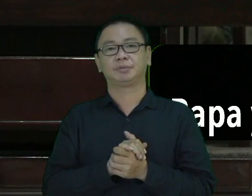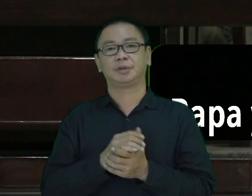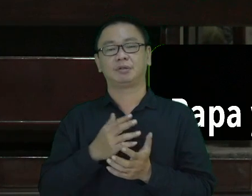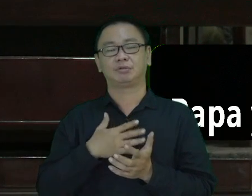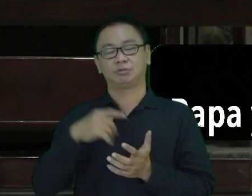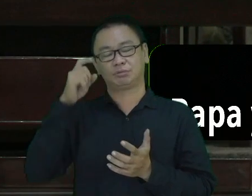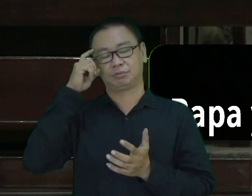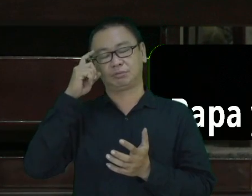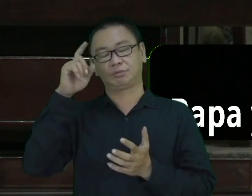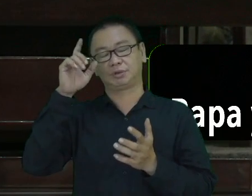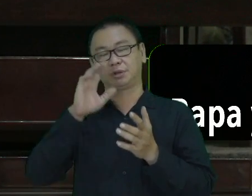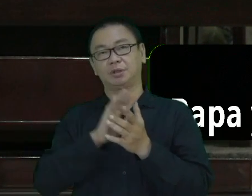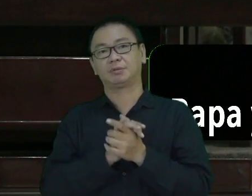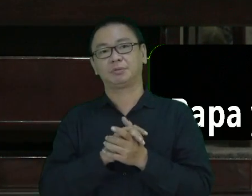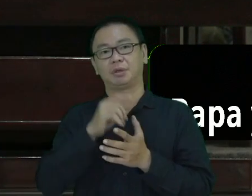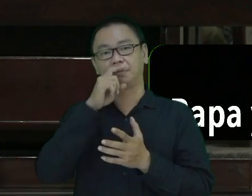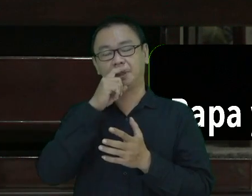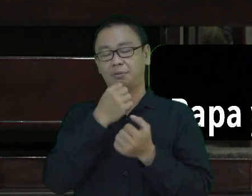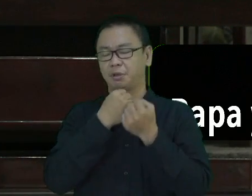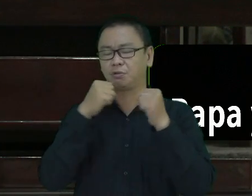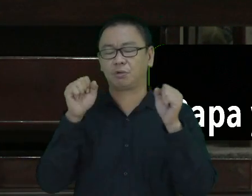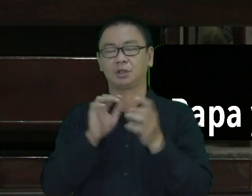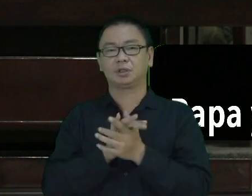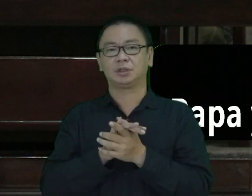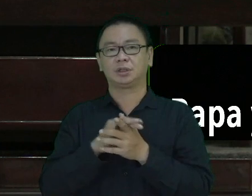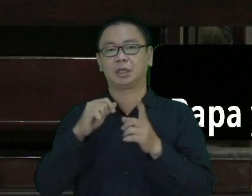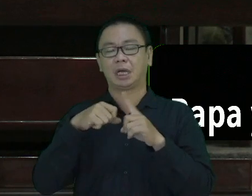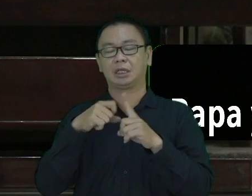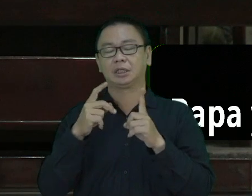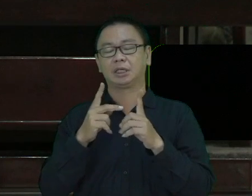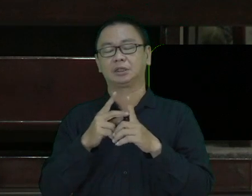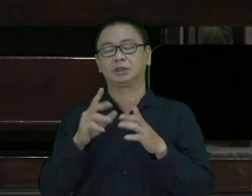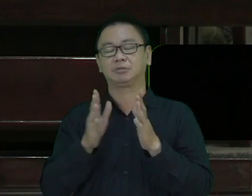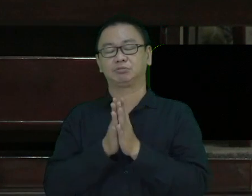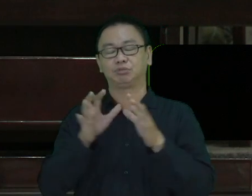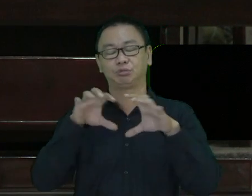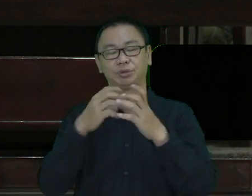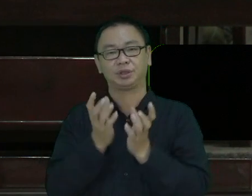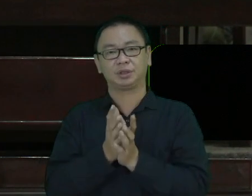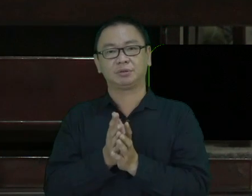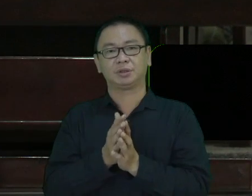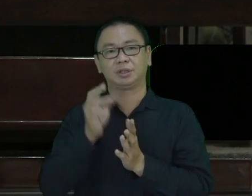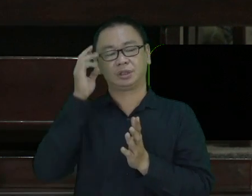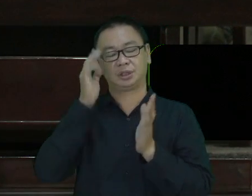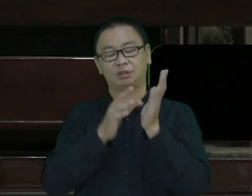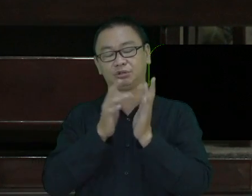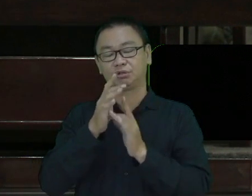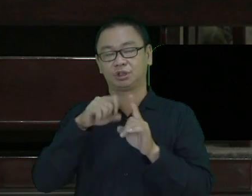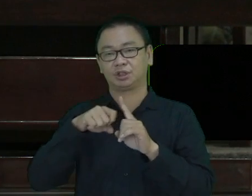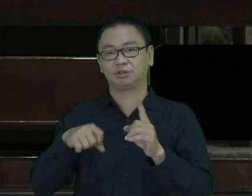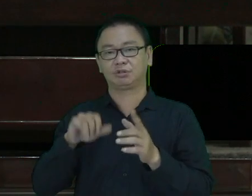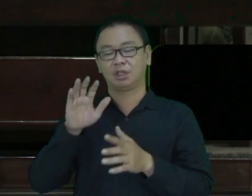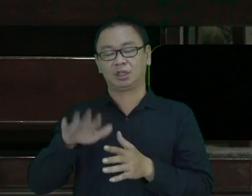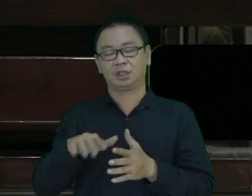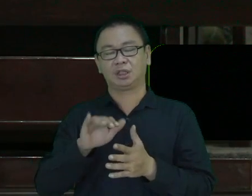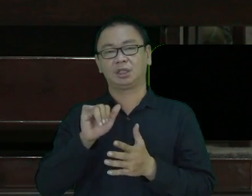Allah, Bapa yang Maha Kuasa, Khalik langit dan bumi, dan kepada Yesus Kristus, Anak-Nya yang